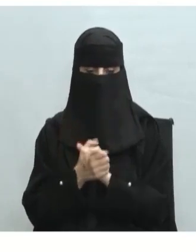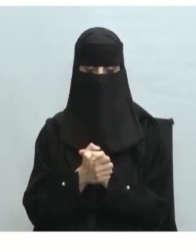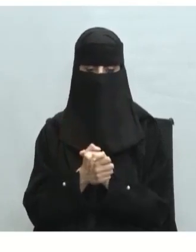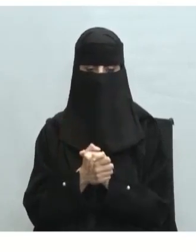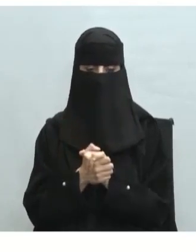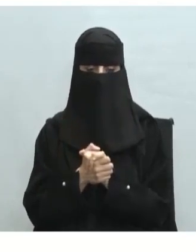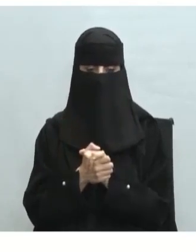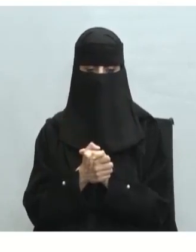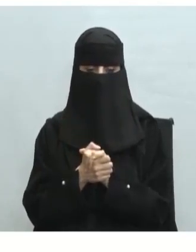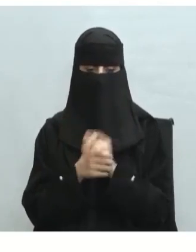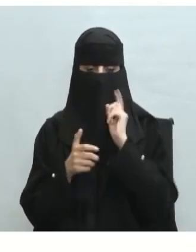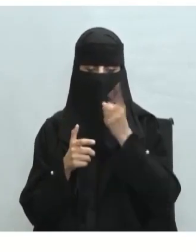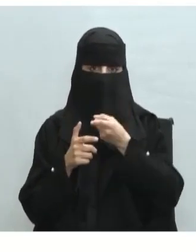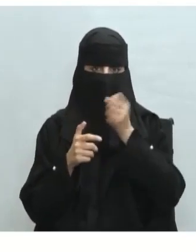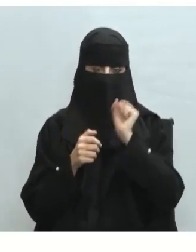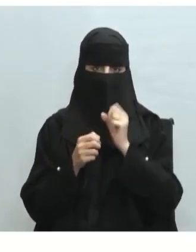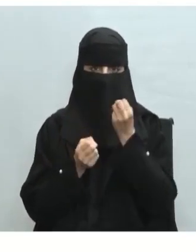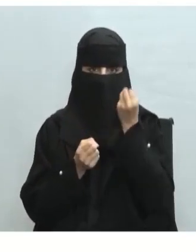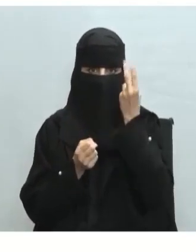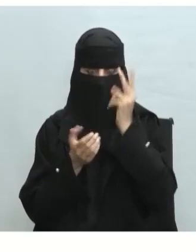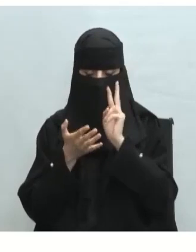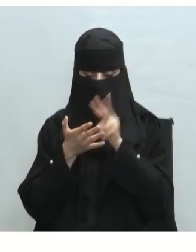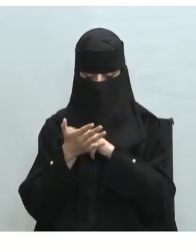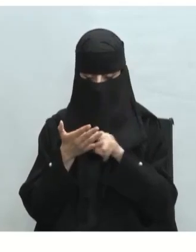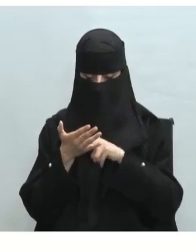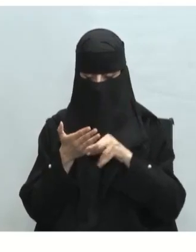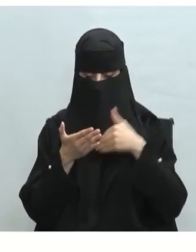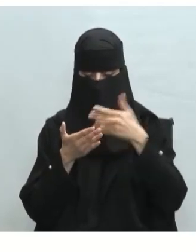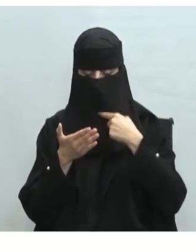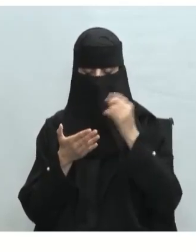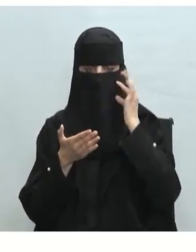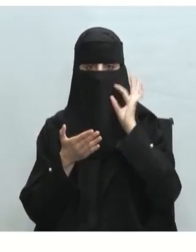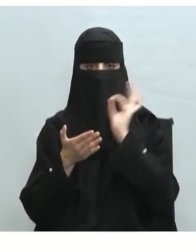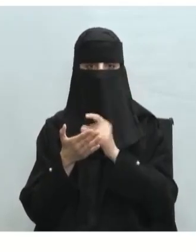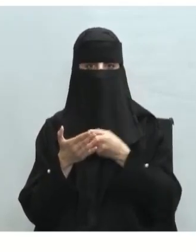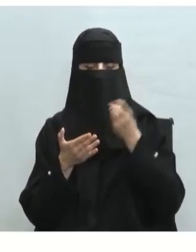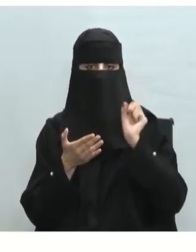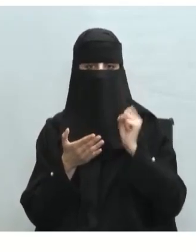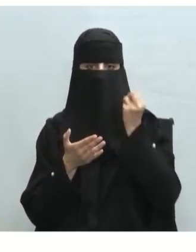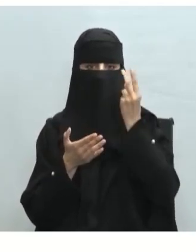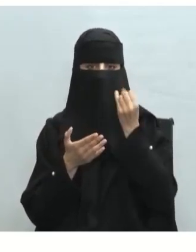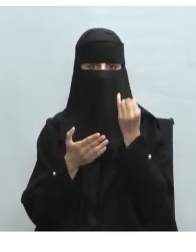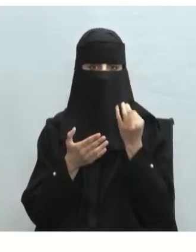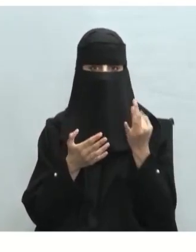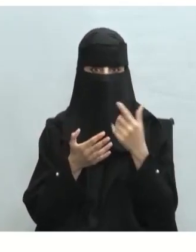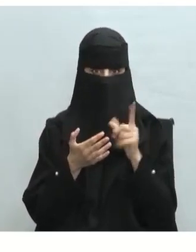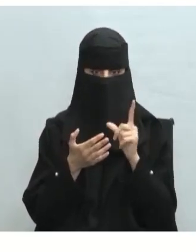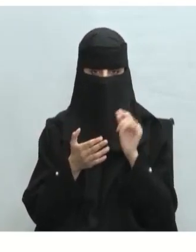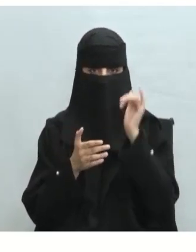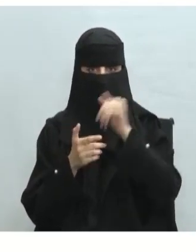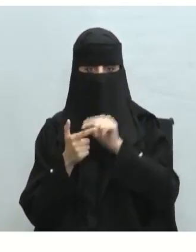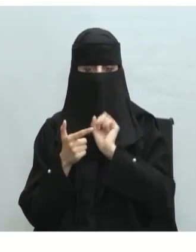في استنتاج الافكار غير مصرح بها واستخلاص النتائج وتتبع الجزئيات في اي مستوى يدخل احسنتم هو يدخل